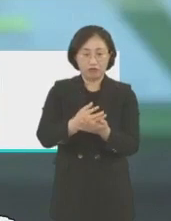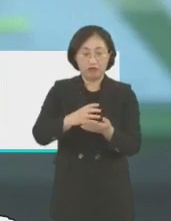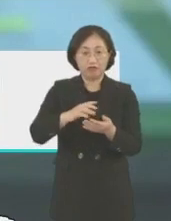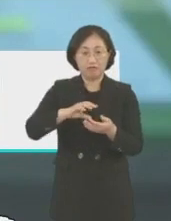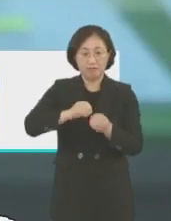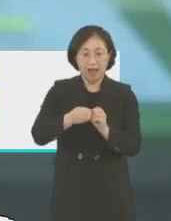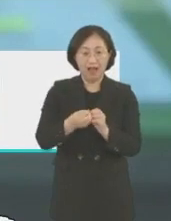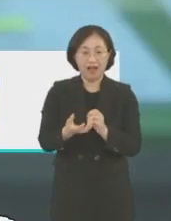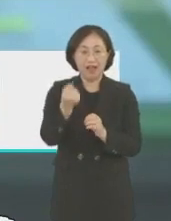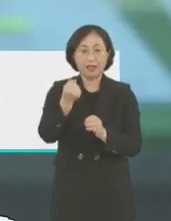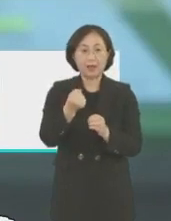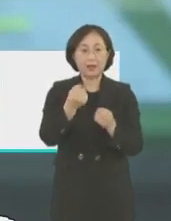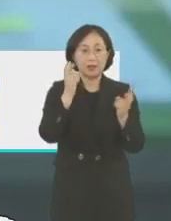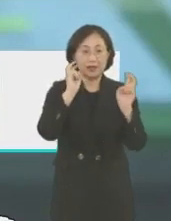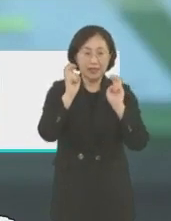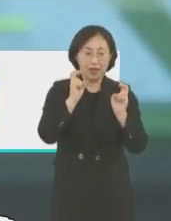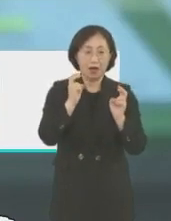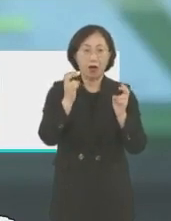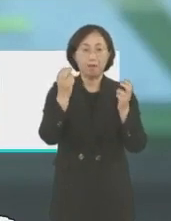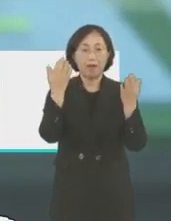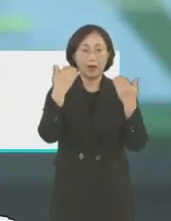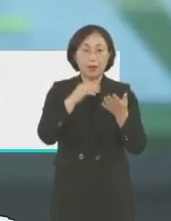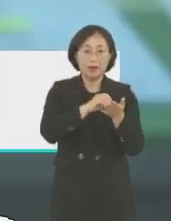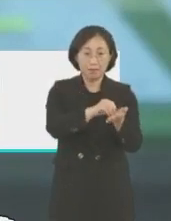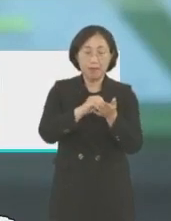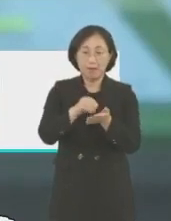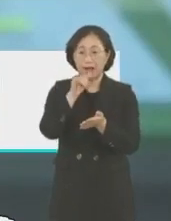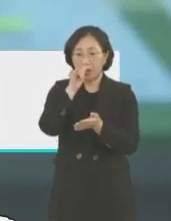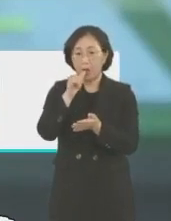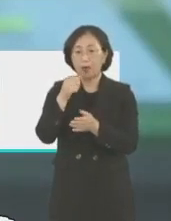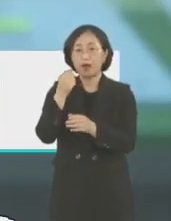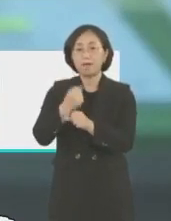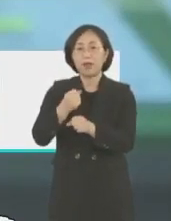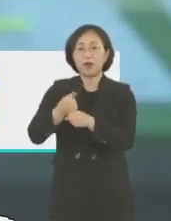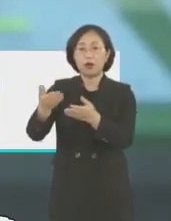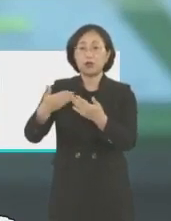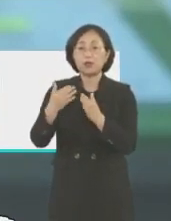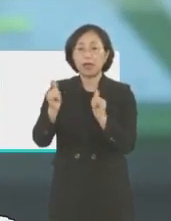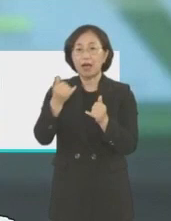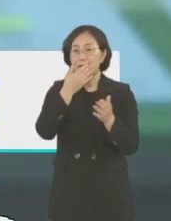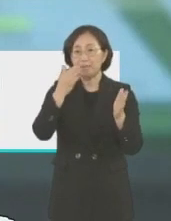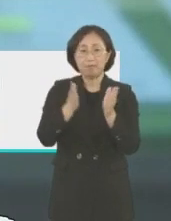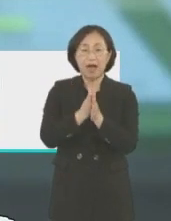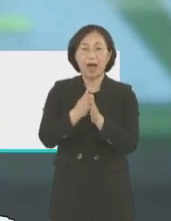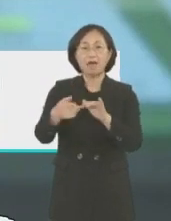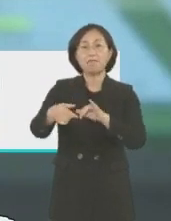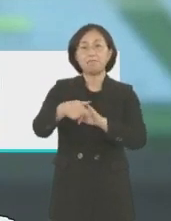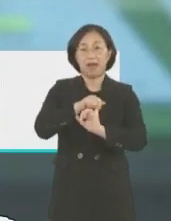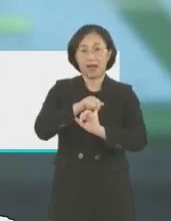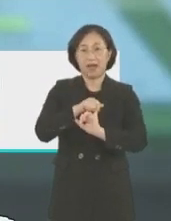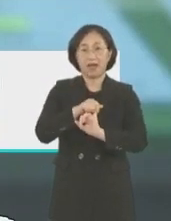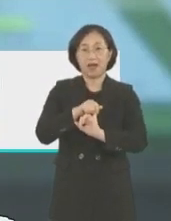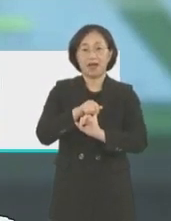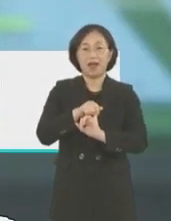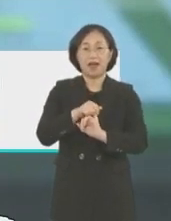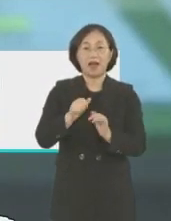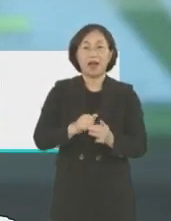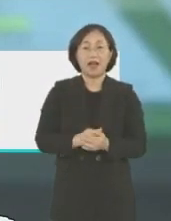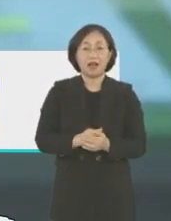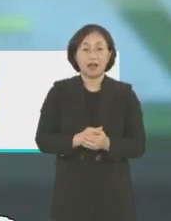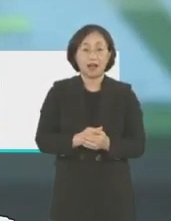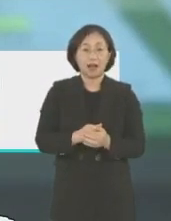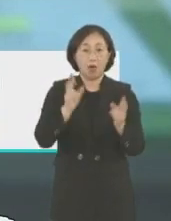미조해준 일당이 무더기로 적발됐습니다 대부분 회사와 학교들이 경찰 수사 전까지도이 같은